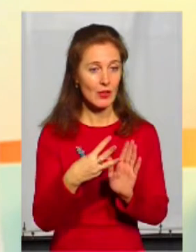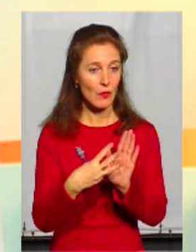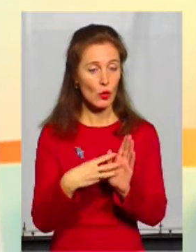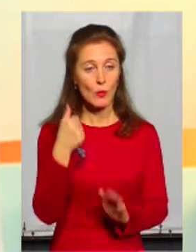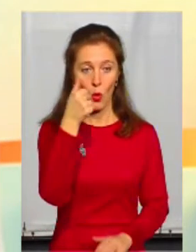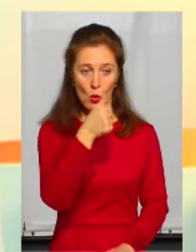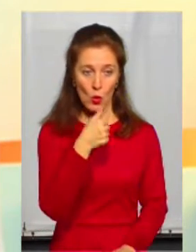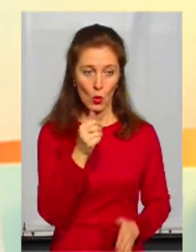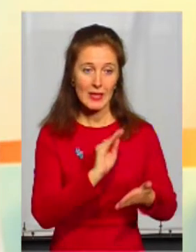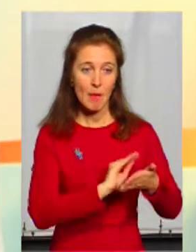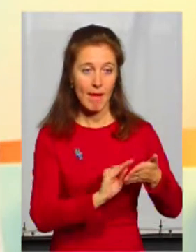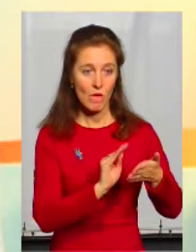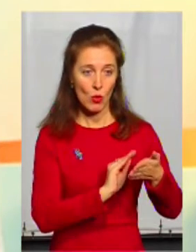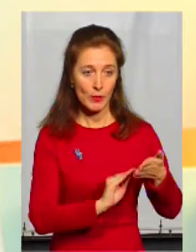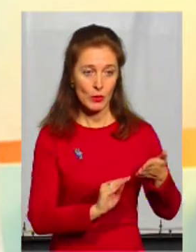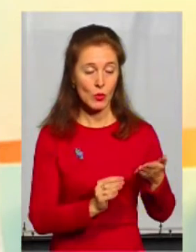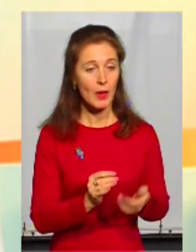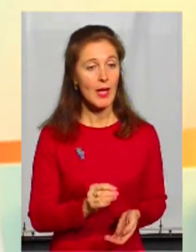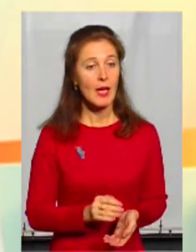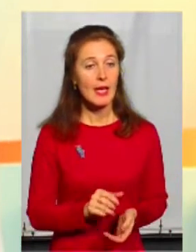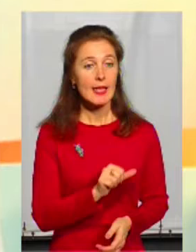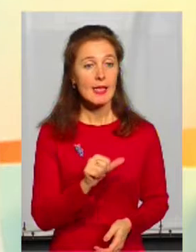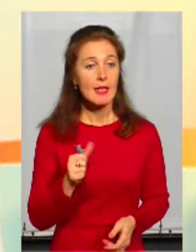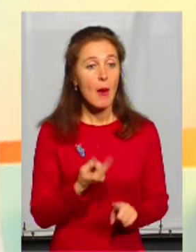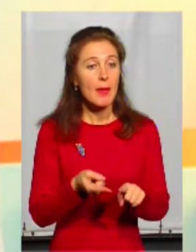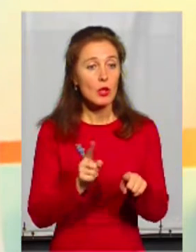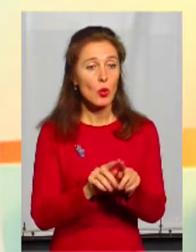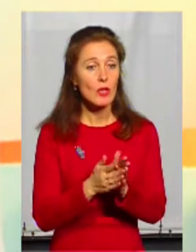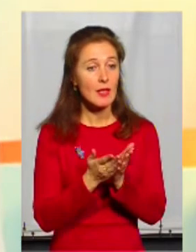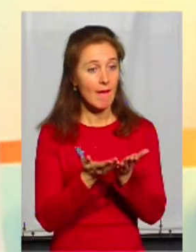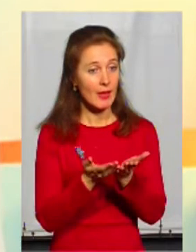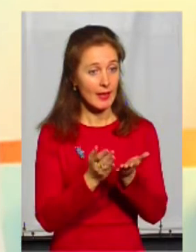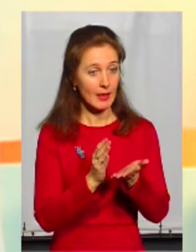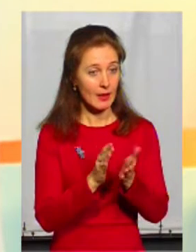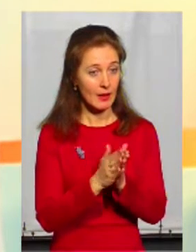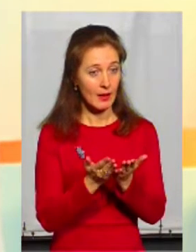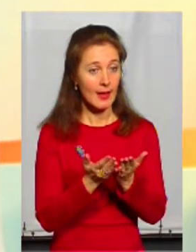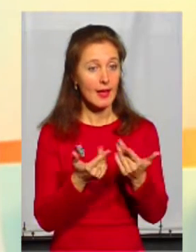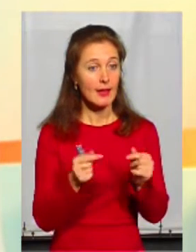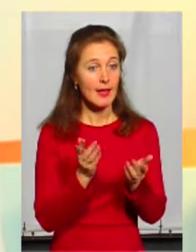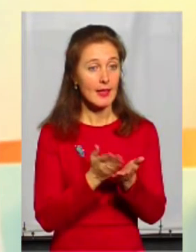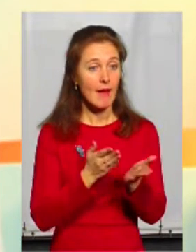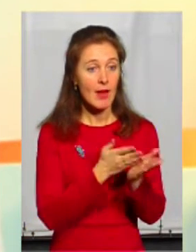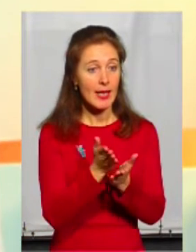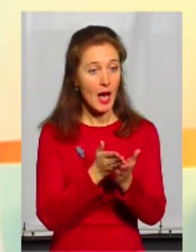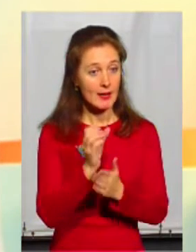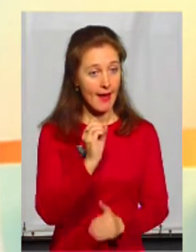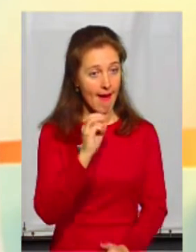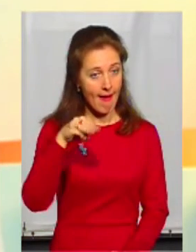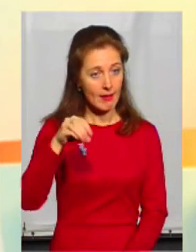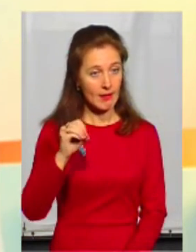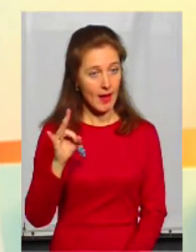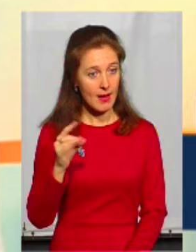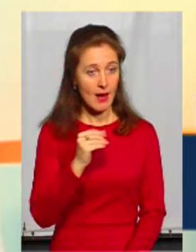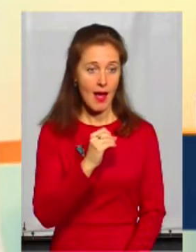1928 року за правописом, і саме той словник дає варіанти «етер», «ефір». Той